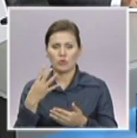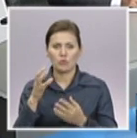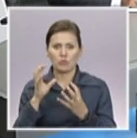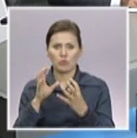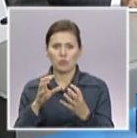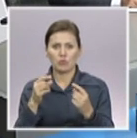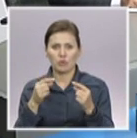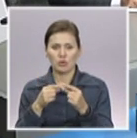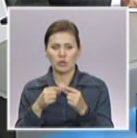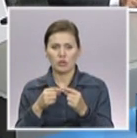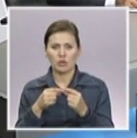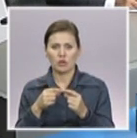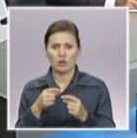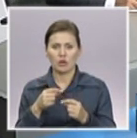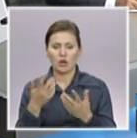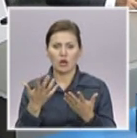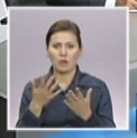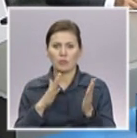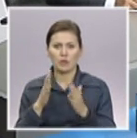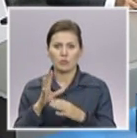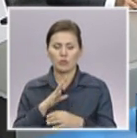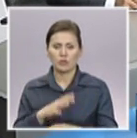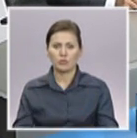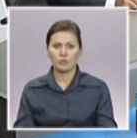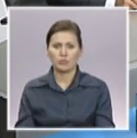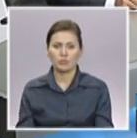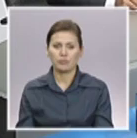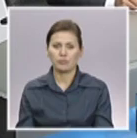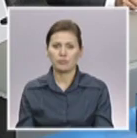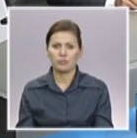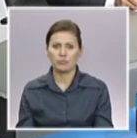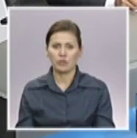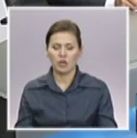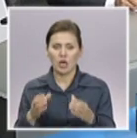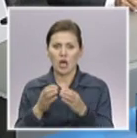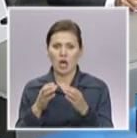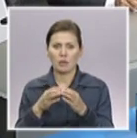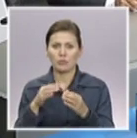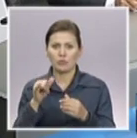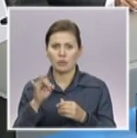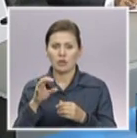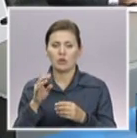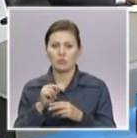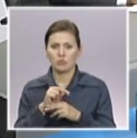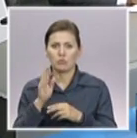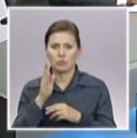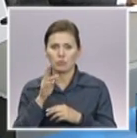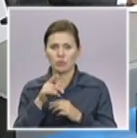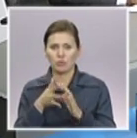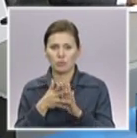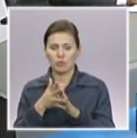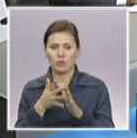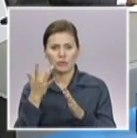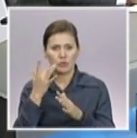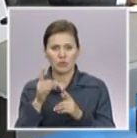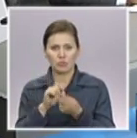автобуста, именно 54-те қашан порядок болады. Вот тұлпар компаниясына звандасам, вот жөндейміз, жөндейміз дейді,